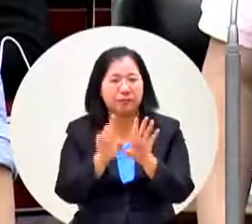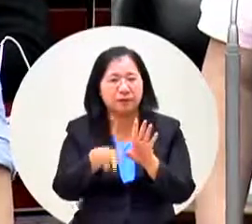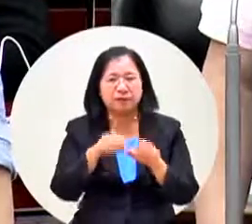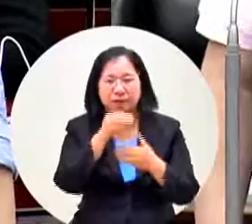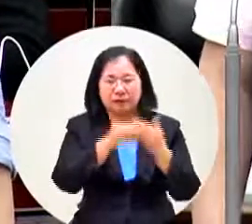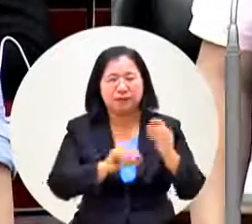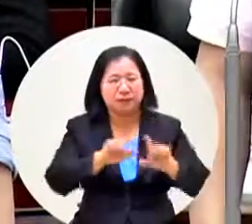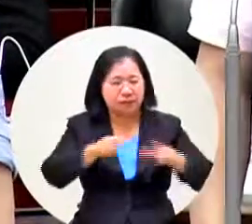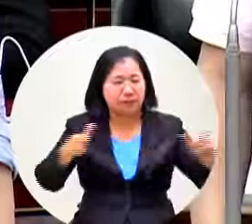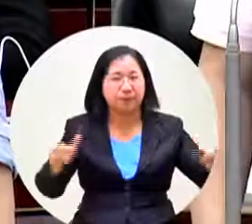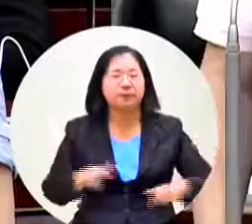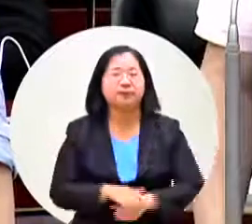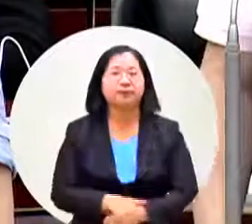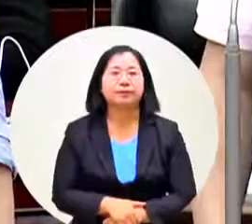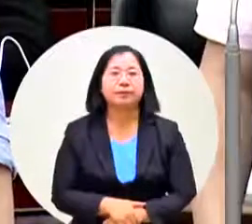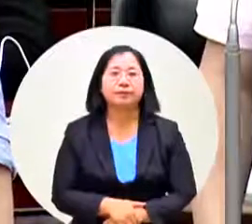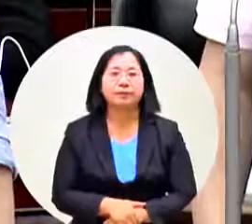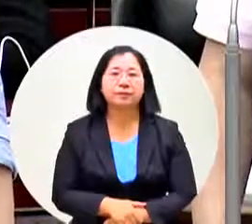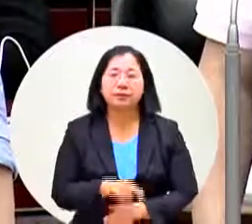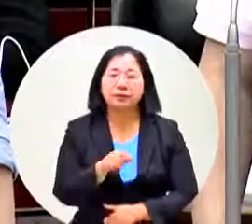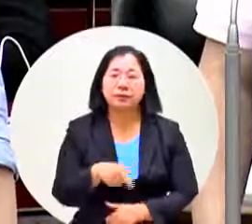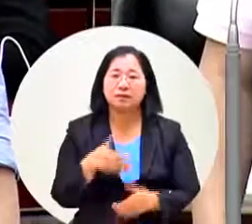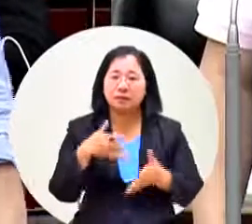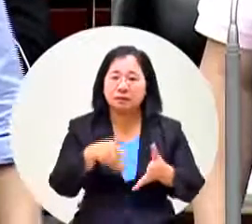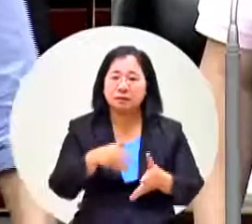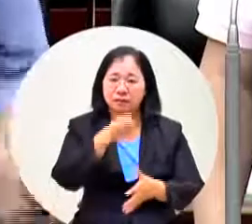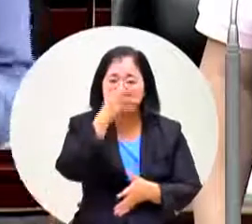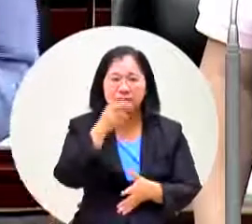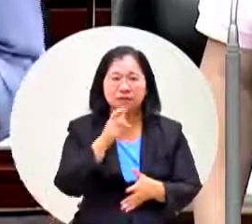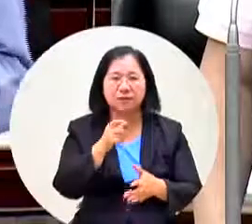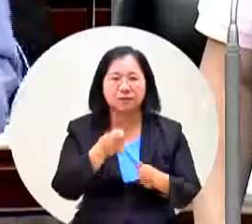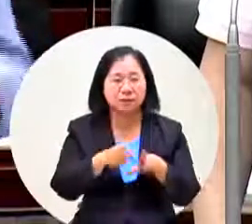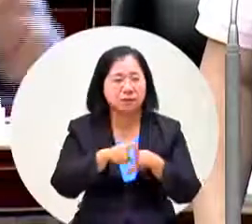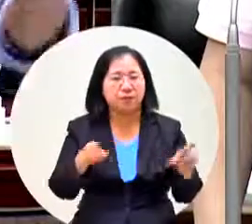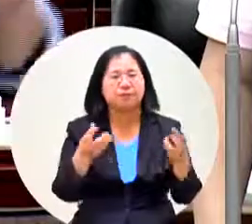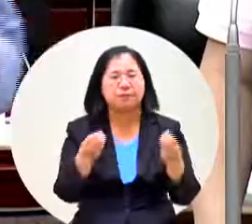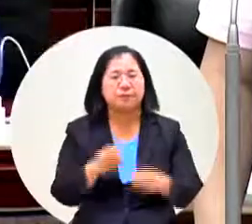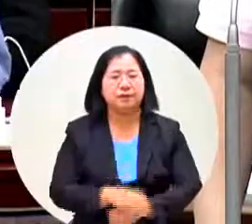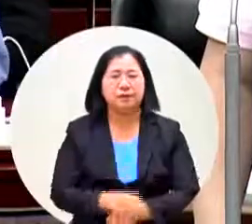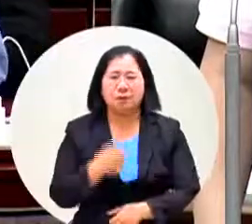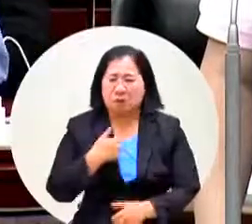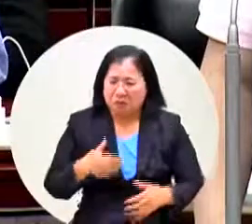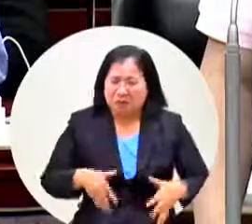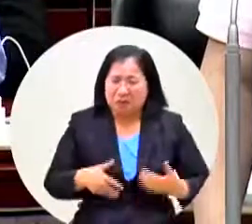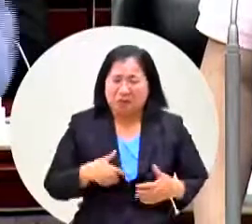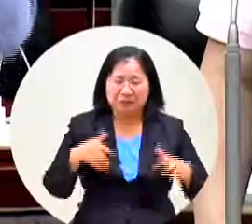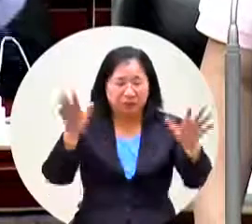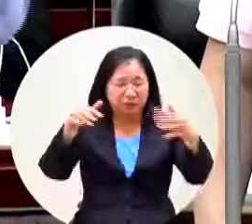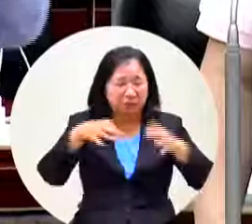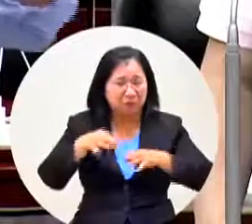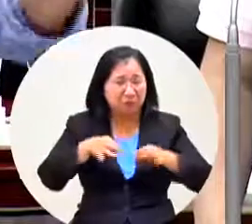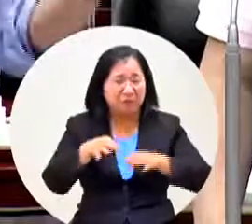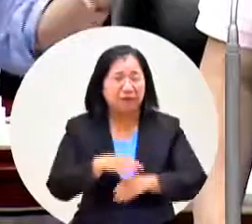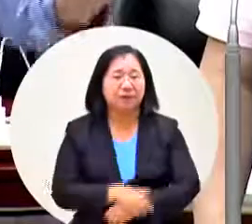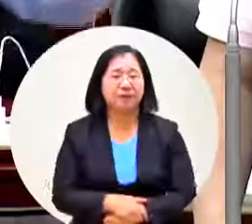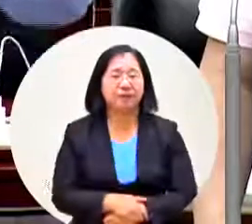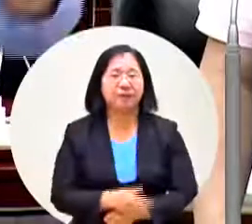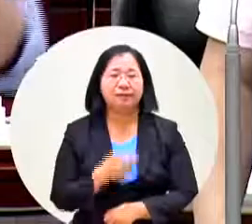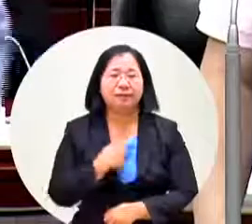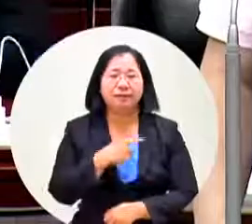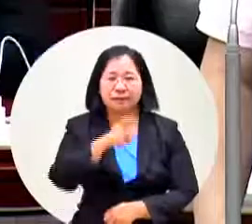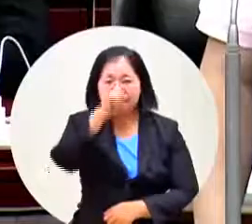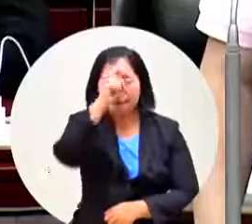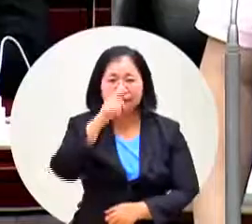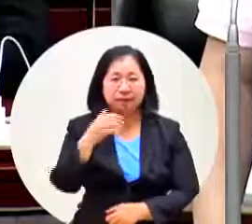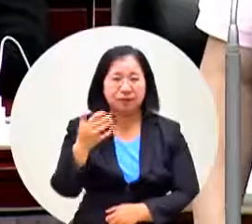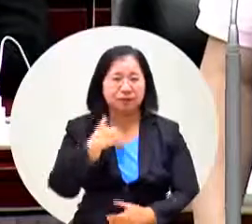门、生在香港，通通条件不一样。对这些我们这些年轻人是不公平的，所以我很着急，除了招